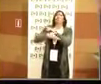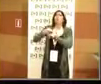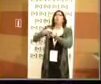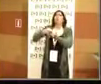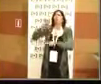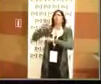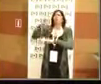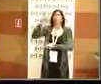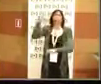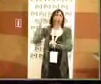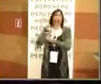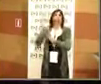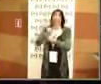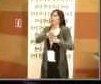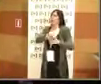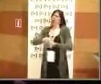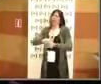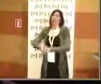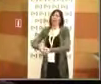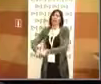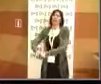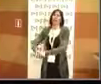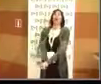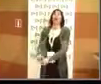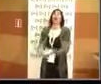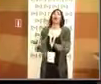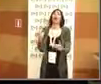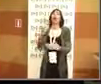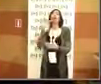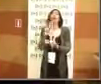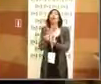meno lavoro. Ma vedete,